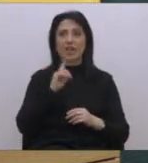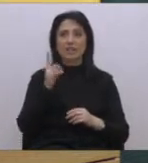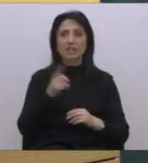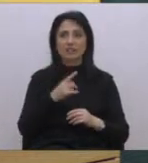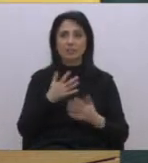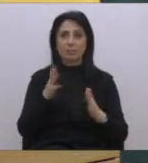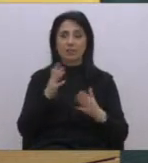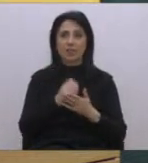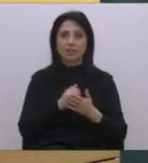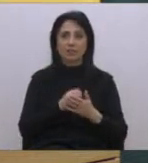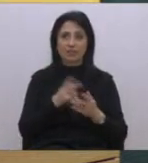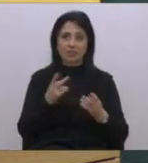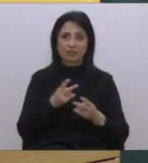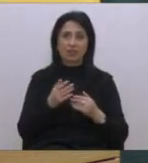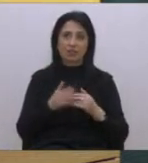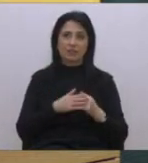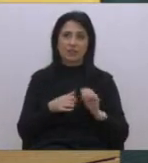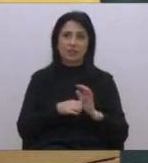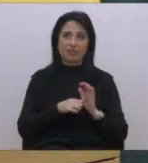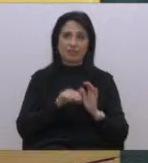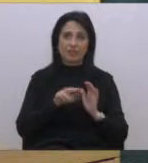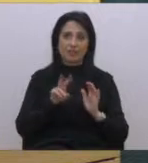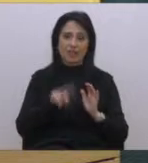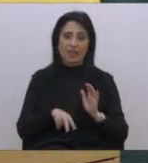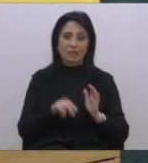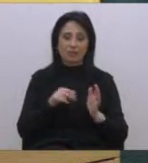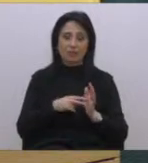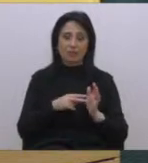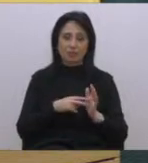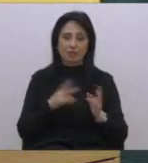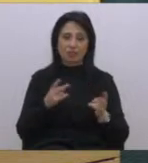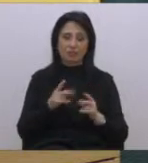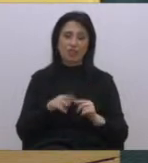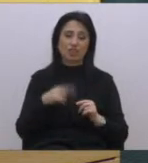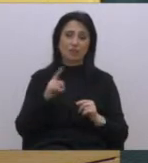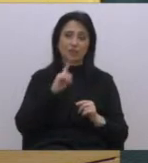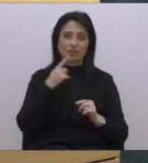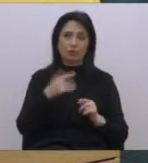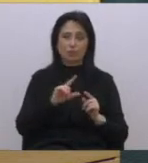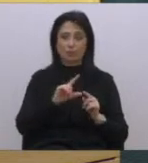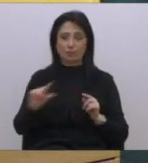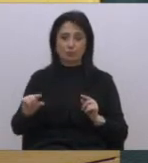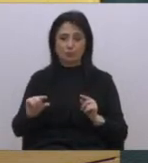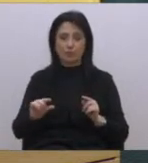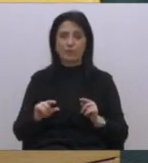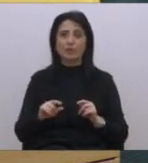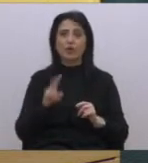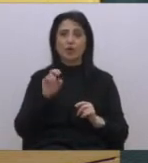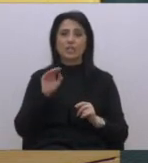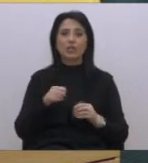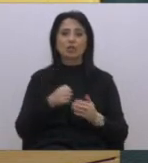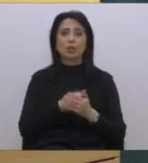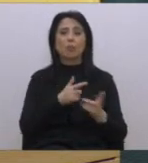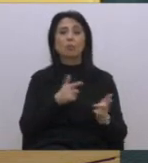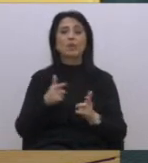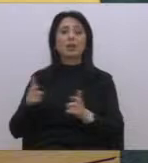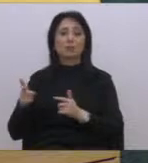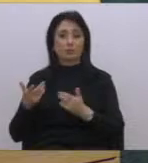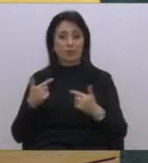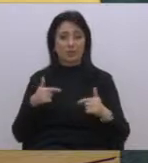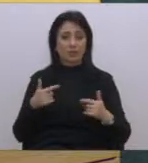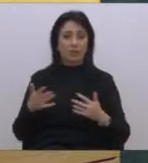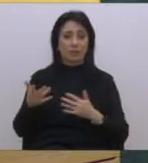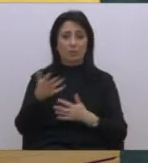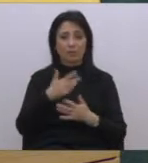meti resurse am istui sa ciro, da, hlebi te xosia te zlaram de așa, pase bule sa ciro, vașem de xleb și ucrona glebi, ora se te zlaram de da, hlebi, trat,